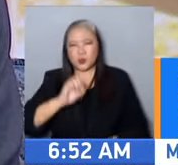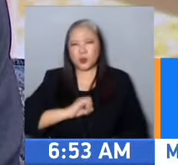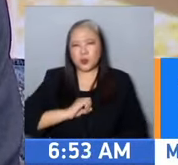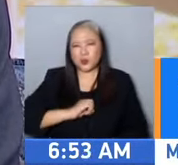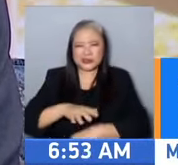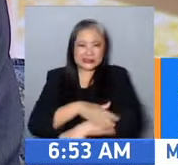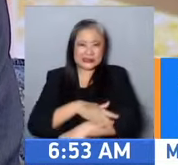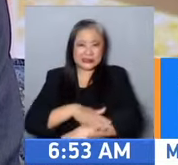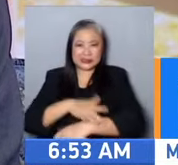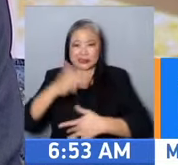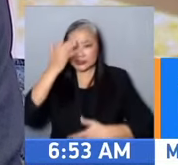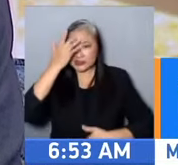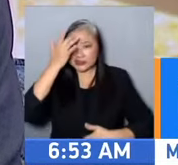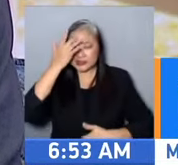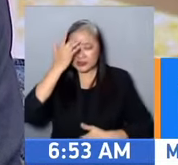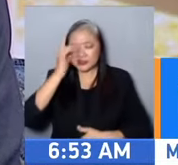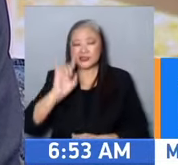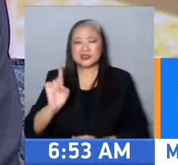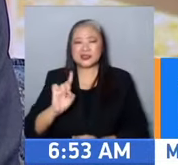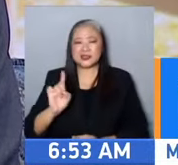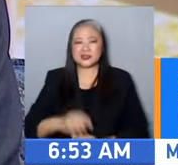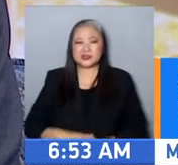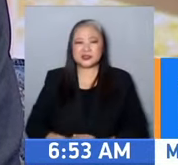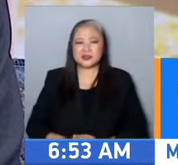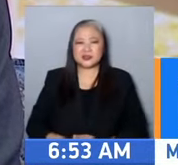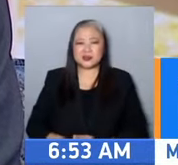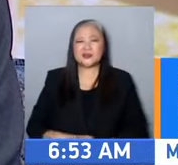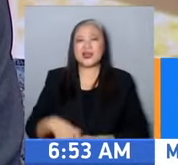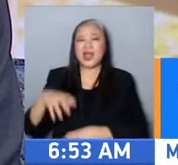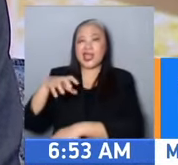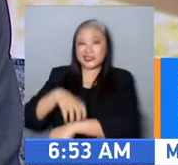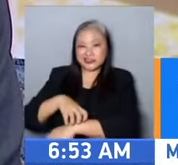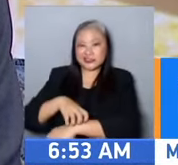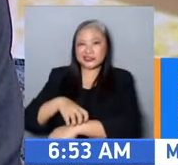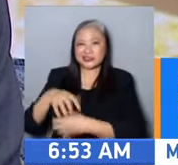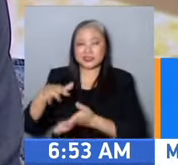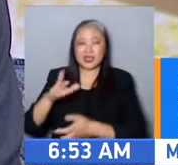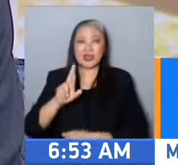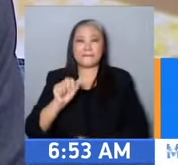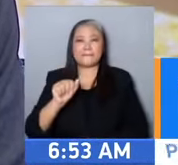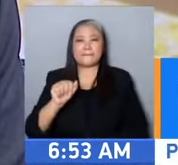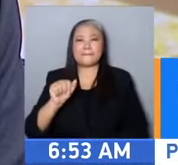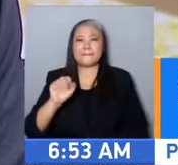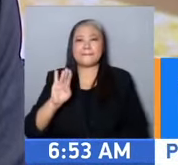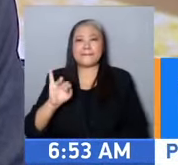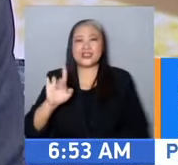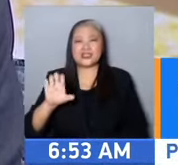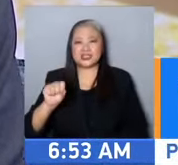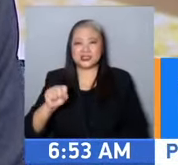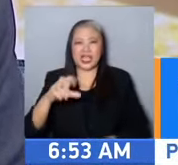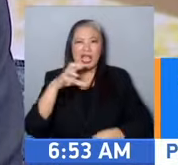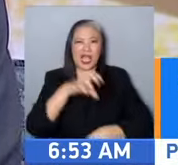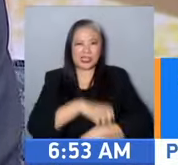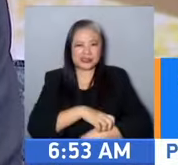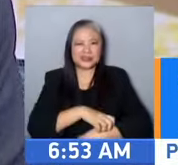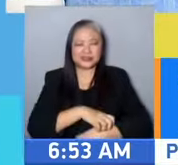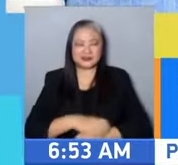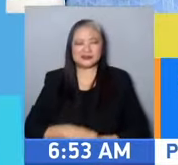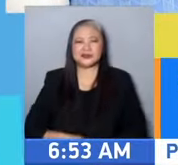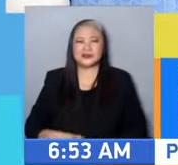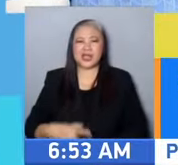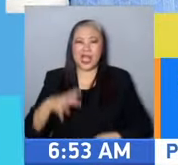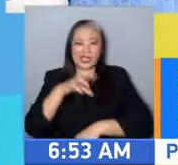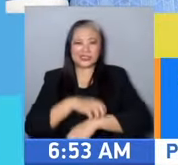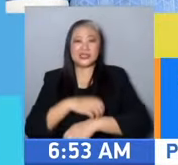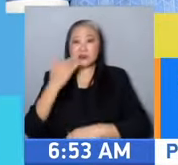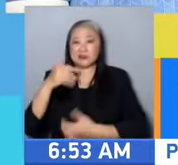syempre ang sagpang ng aso. Pinilit ko talaga, Igan, ano? Sagpang ng aso. Sapagkat lahat ng ito